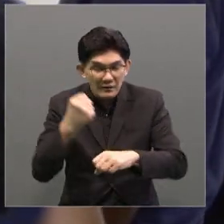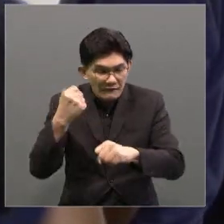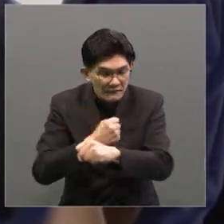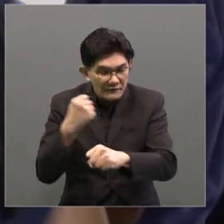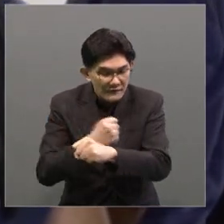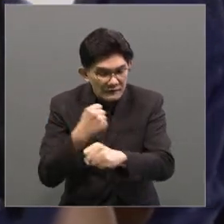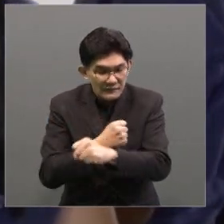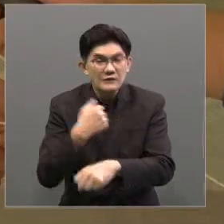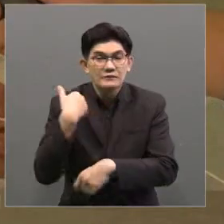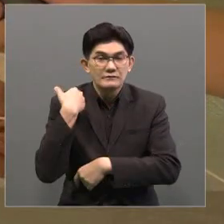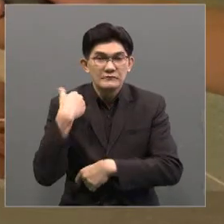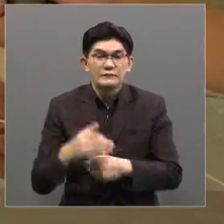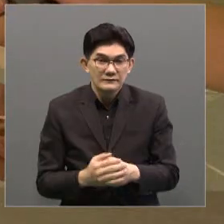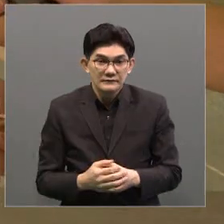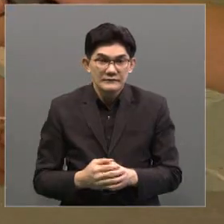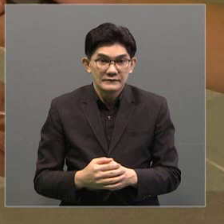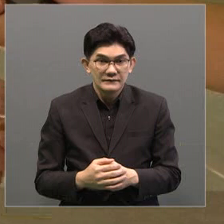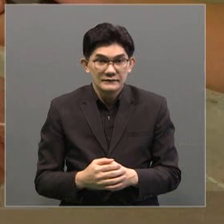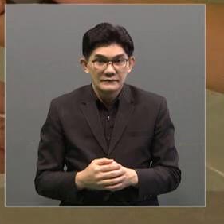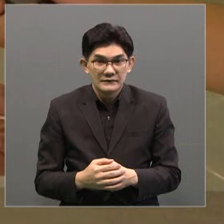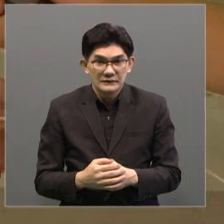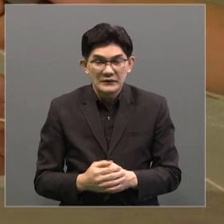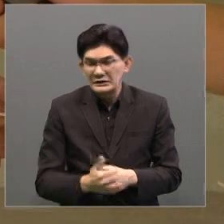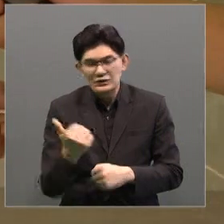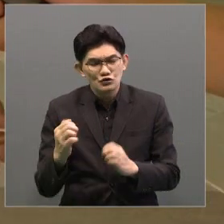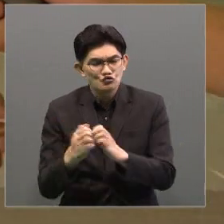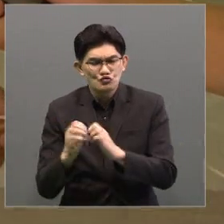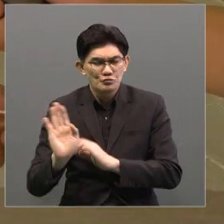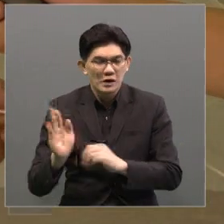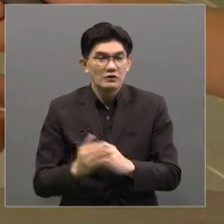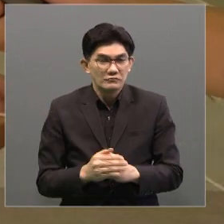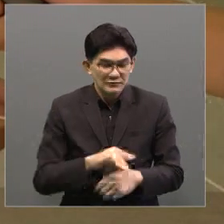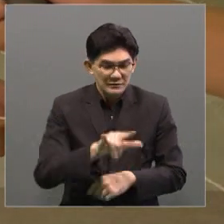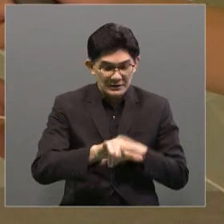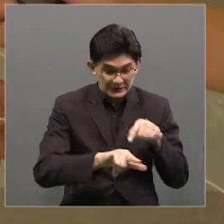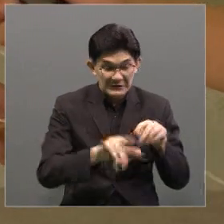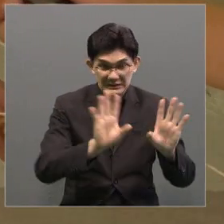ครับแล้วก็อย่าไปยุ่งกับอย่างอื่นมากครับเน้นที่เครื่องบินครับ